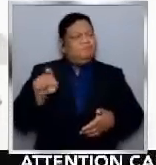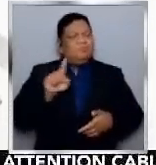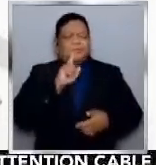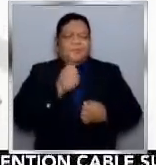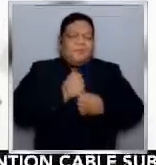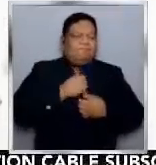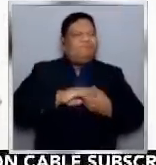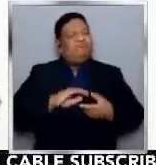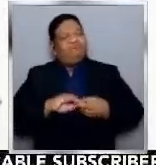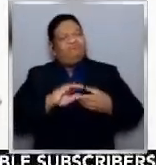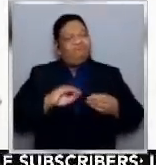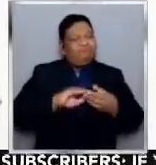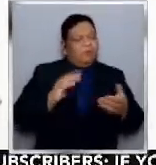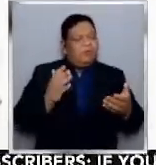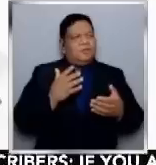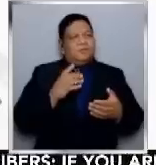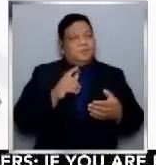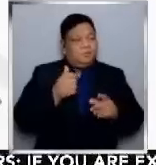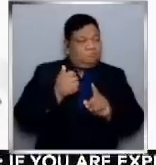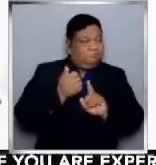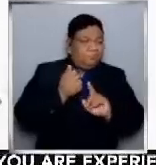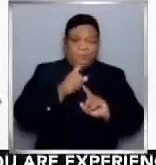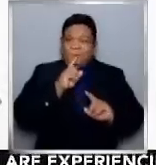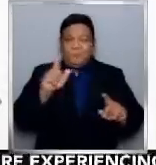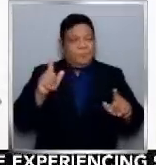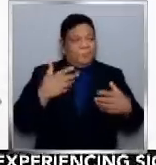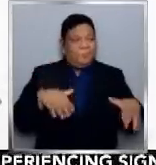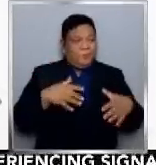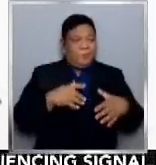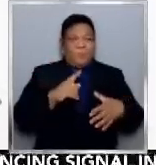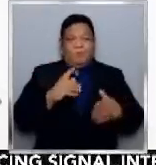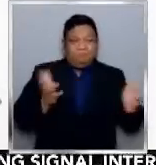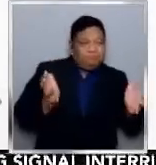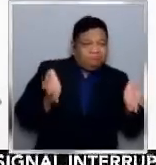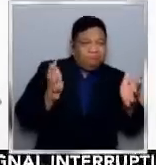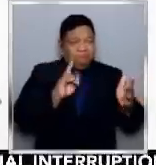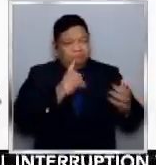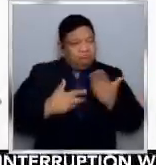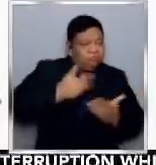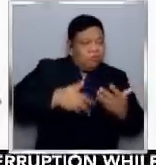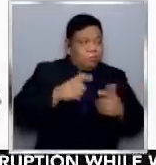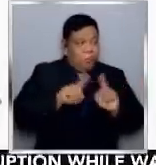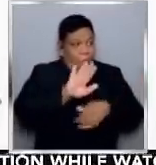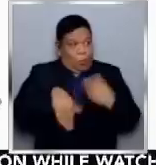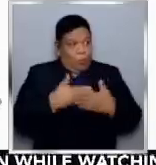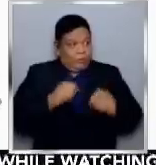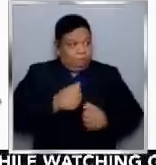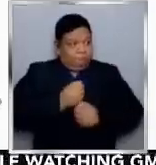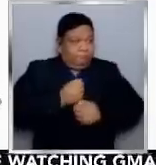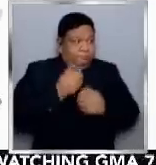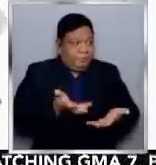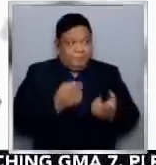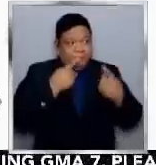na he is such an extrovert, hindi lahat ng bagay na gusto niyang i-express at sabihin, nagagawa